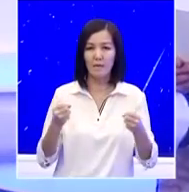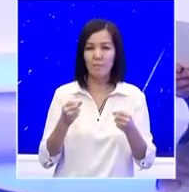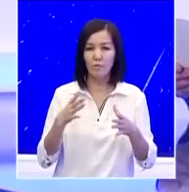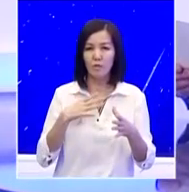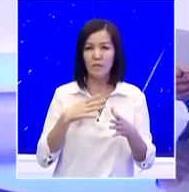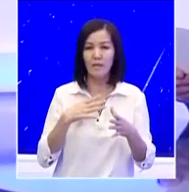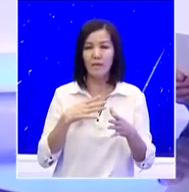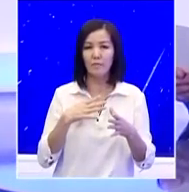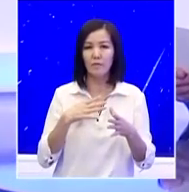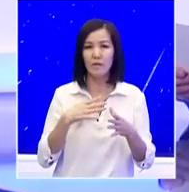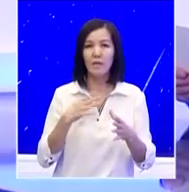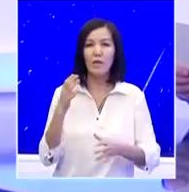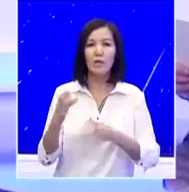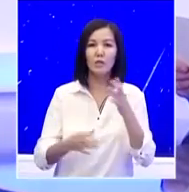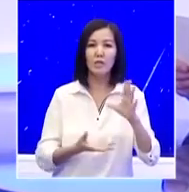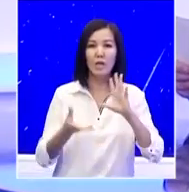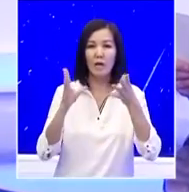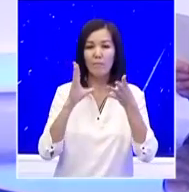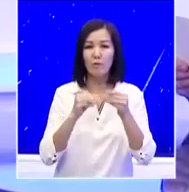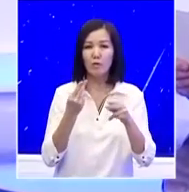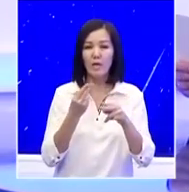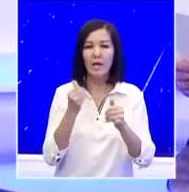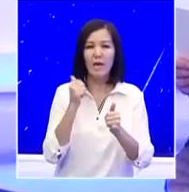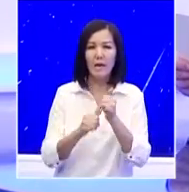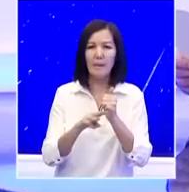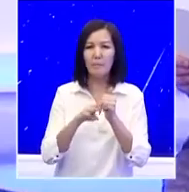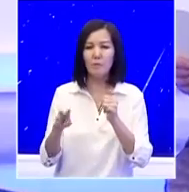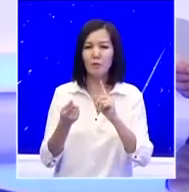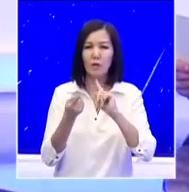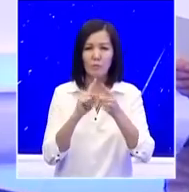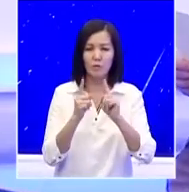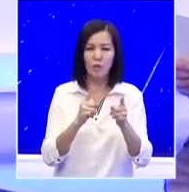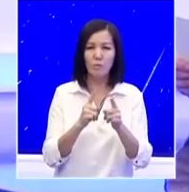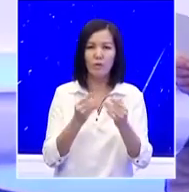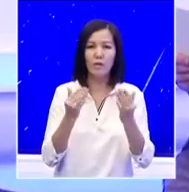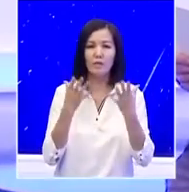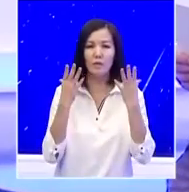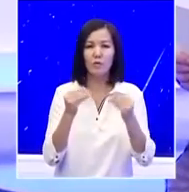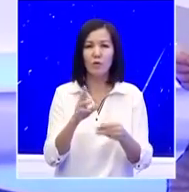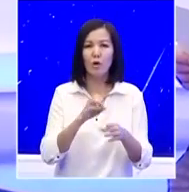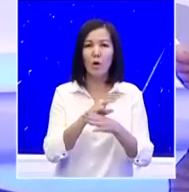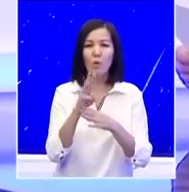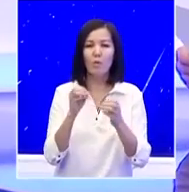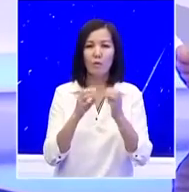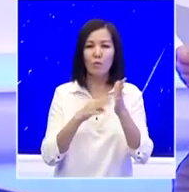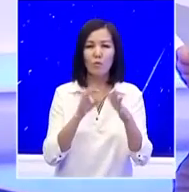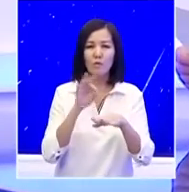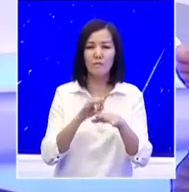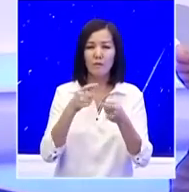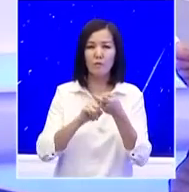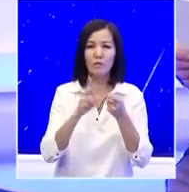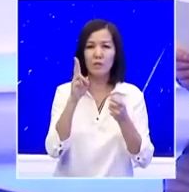287699-а айығып қатарға қосылыпты. Жер жаһан бойынша мәліметтер тіпті минут сайын өзгеріп жатыр. Қазіргі күні COVID-19